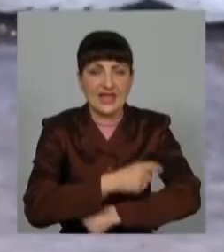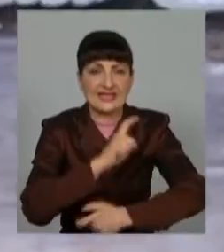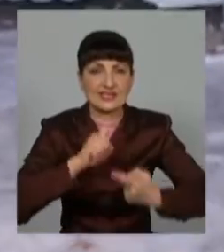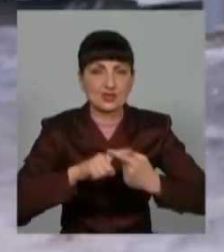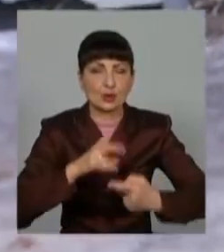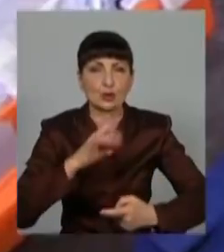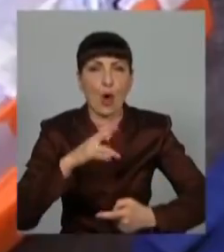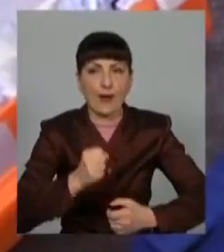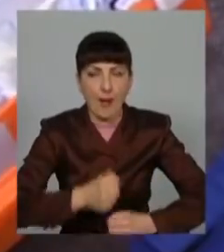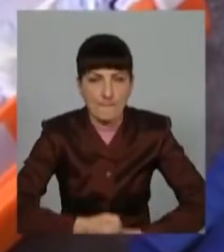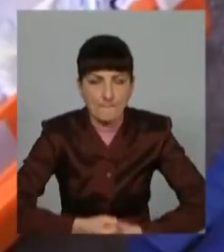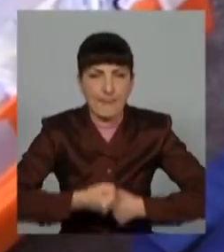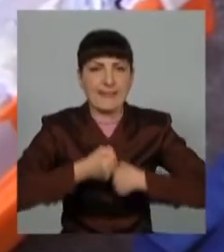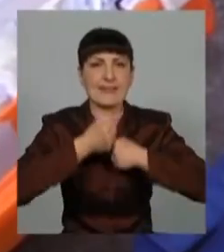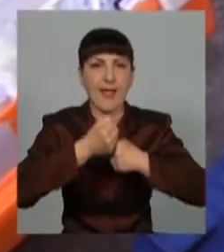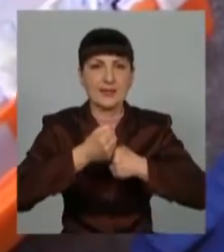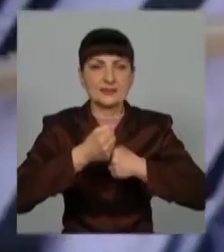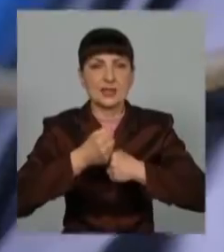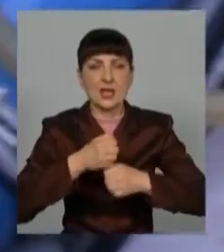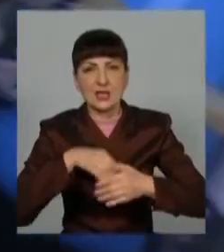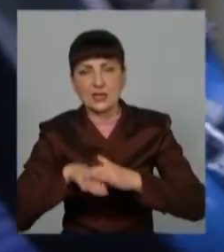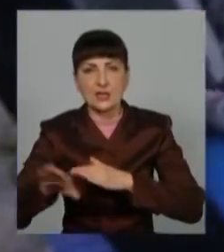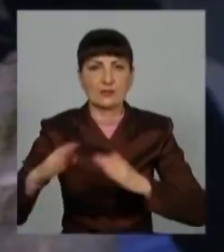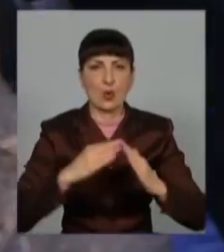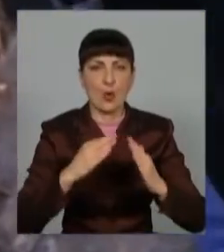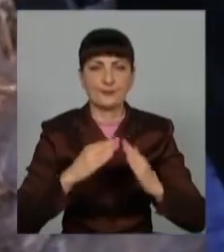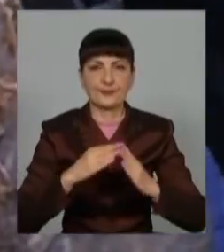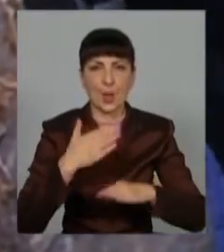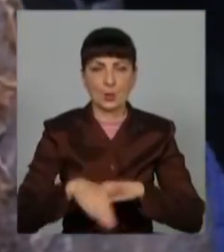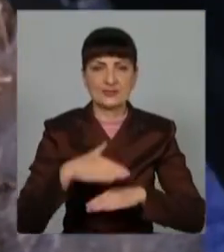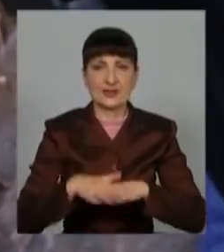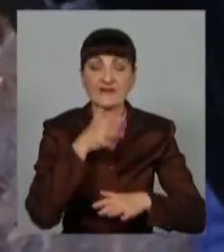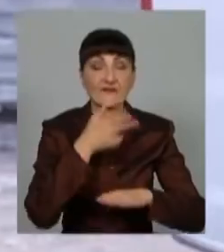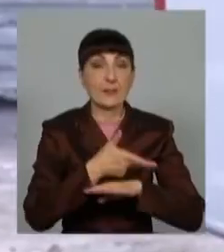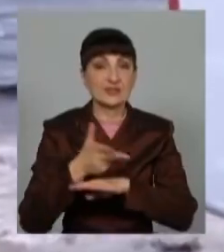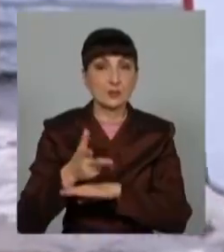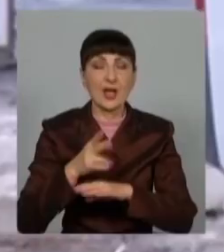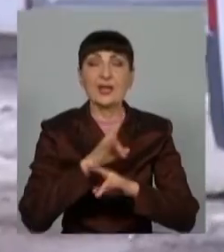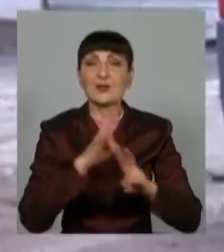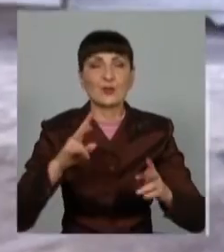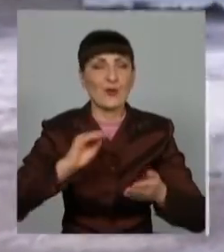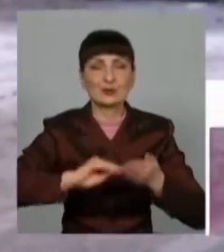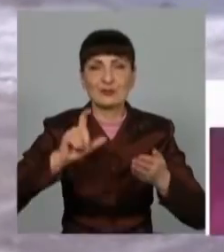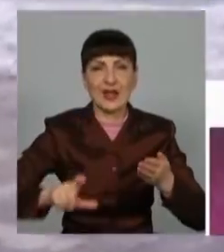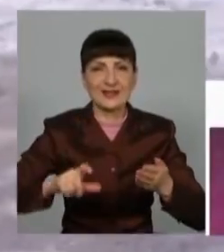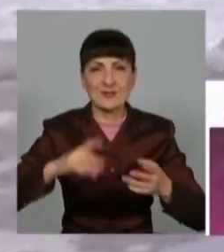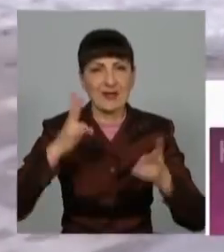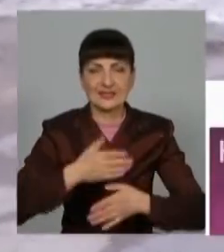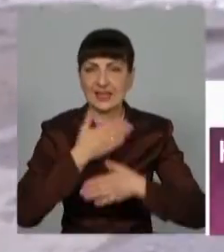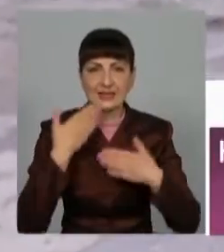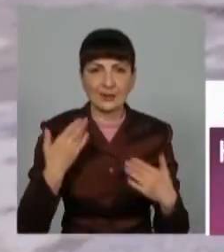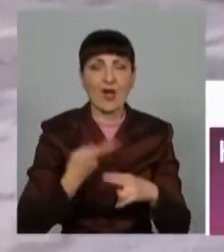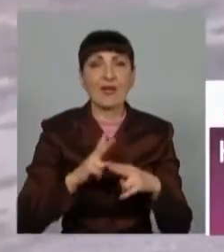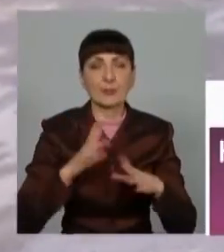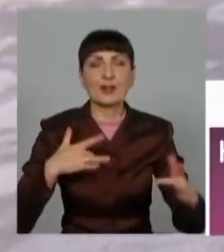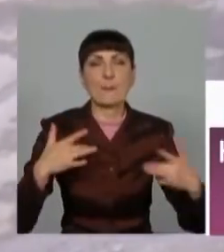ног поднять пострадавшего и извлечь из здания. Во время съемки этого материала ни один журналист не пострадал. Как вы поняли, это